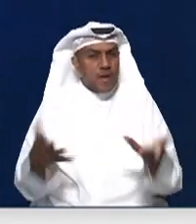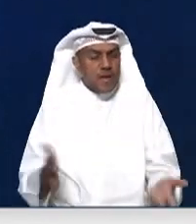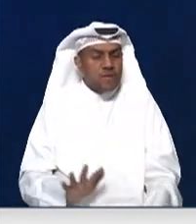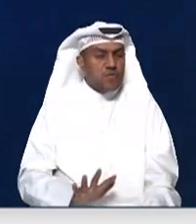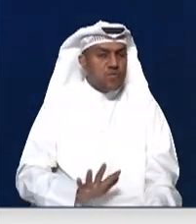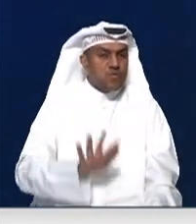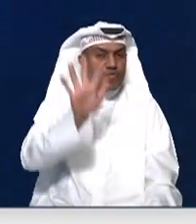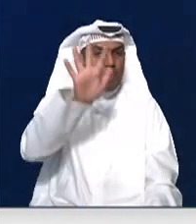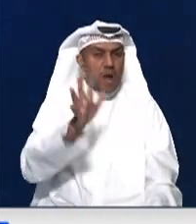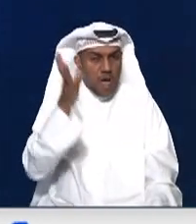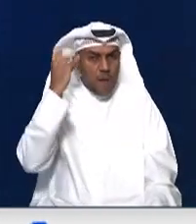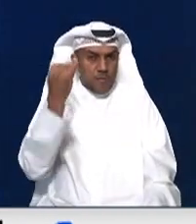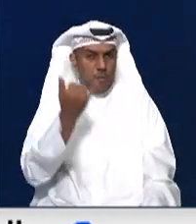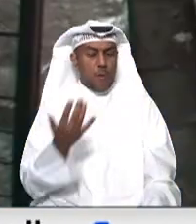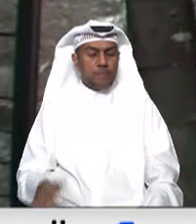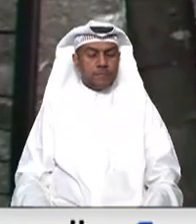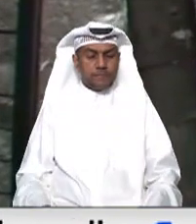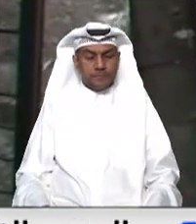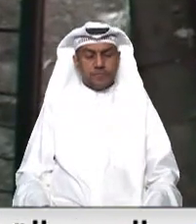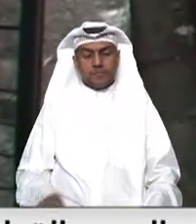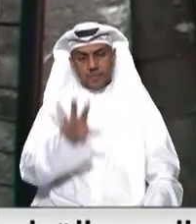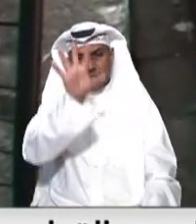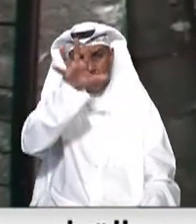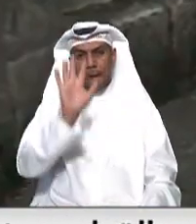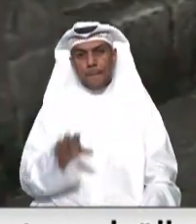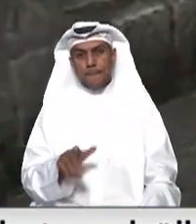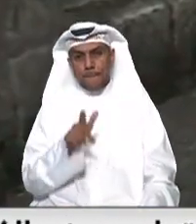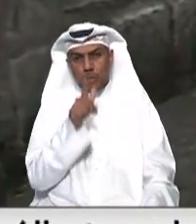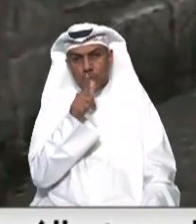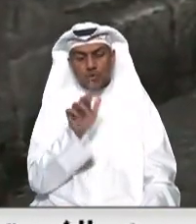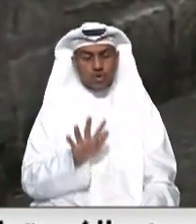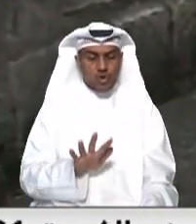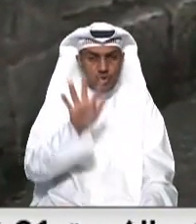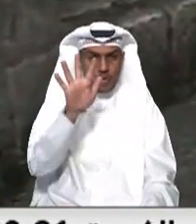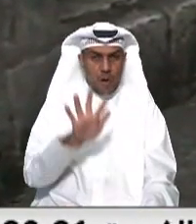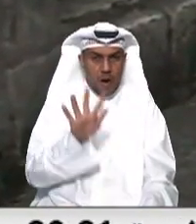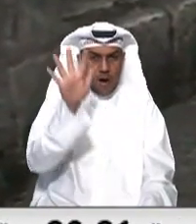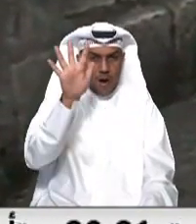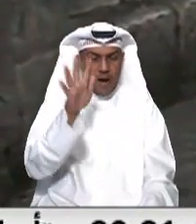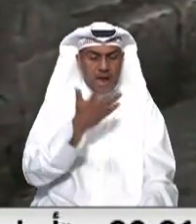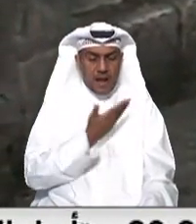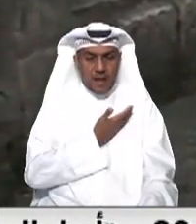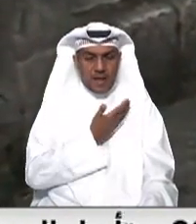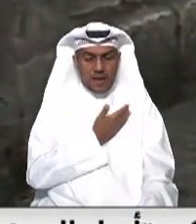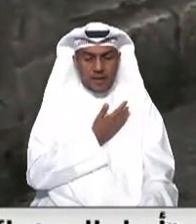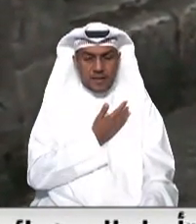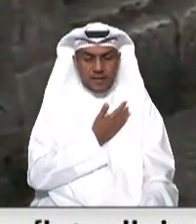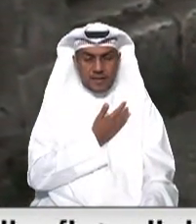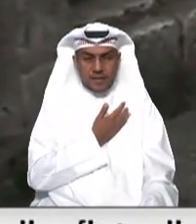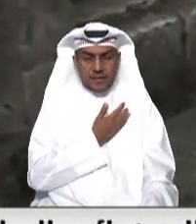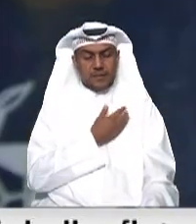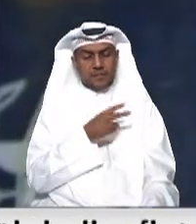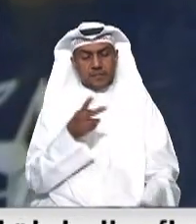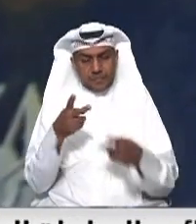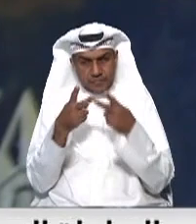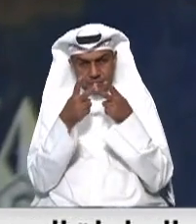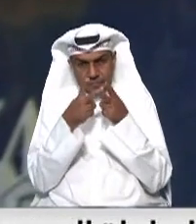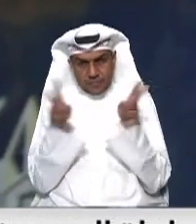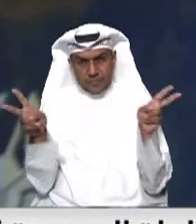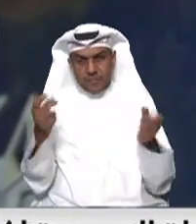بالفعل تنازل الاحتلال عن شرطه ورفضه إدخال هذه المساعدات لشمال قطاع غزة، وعاد وسمح